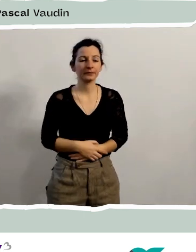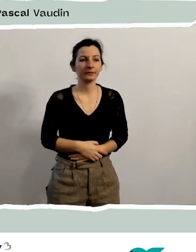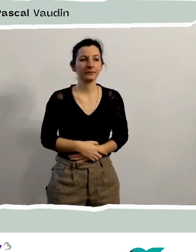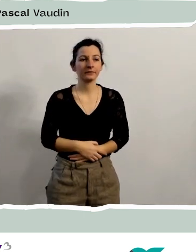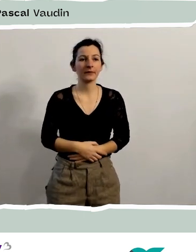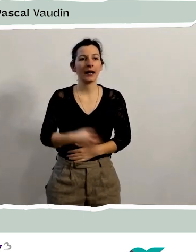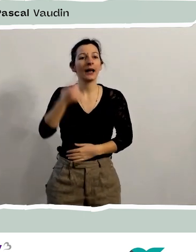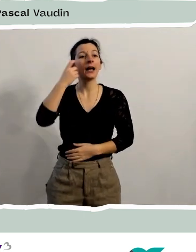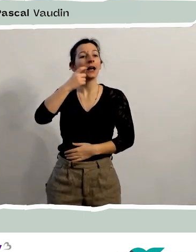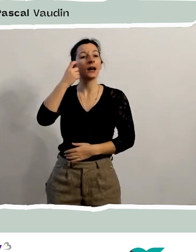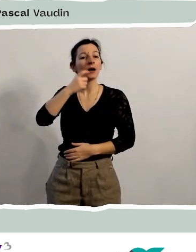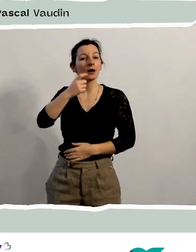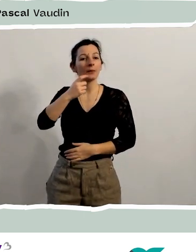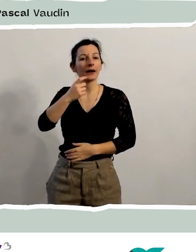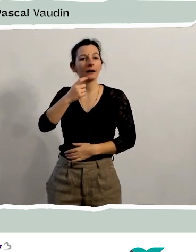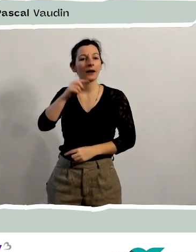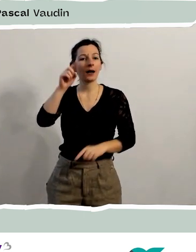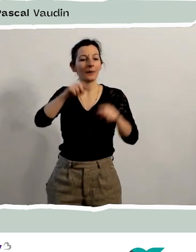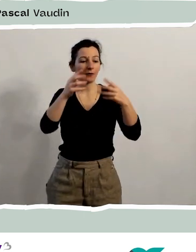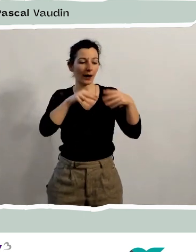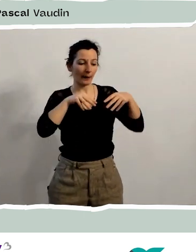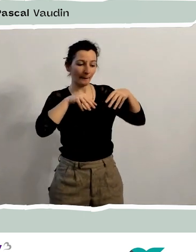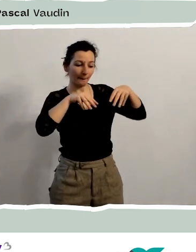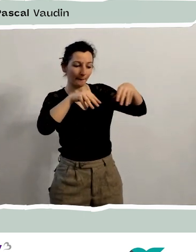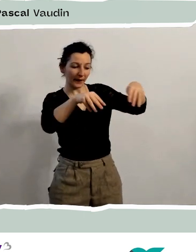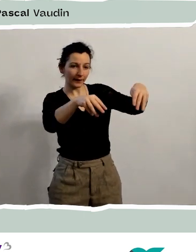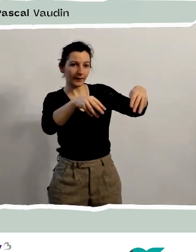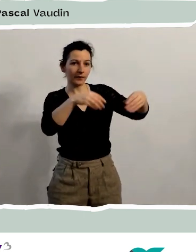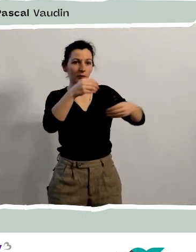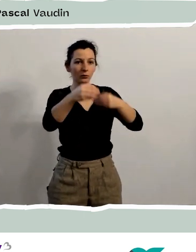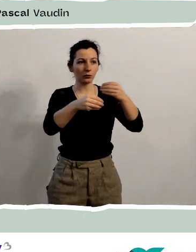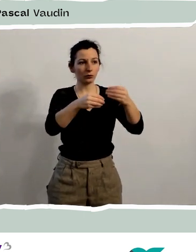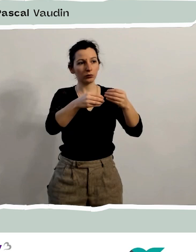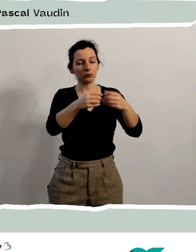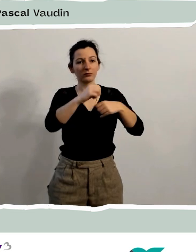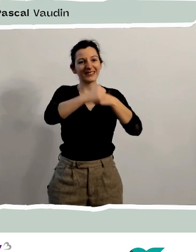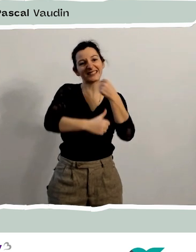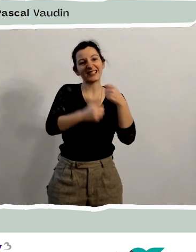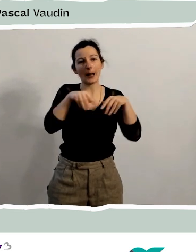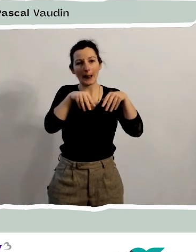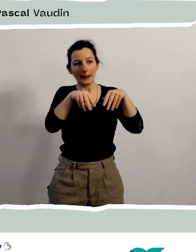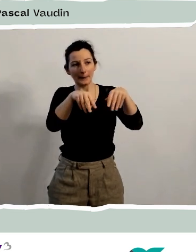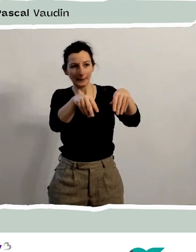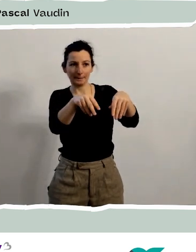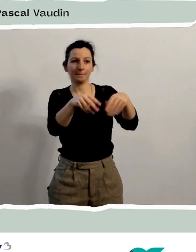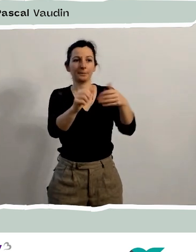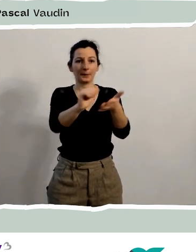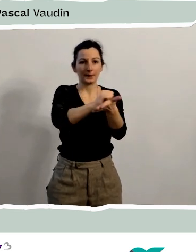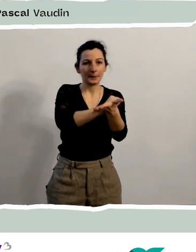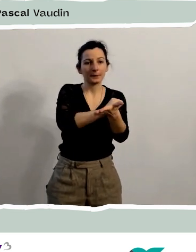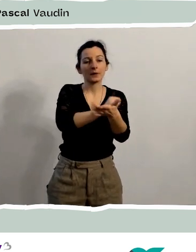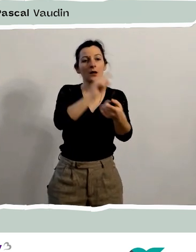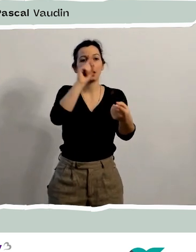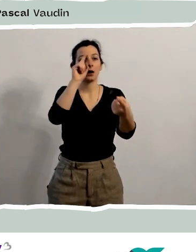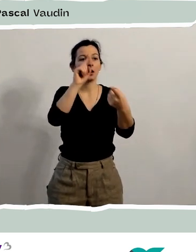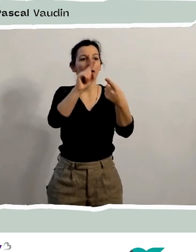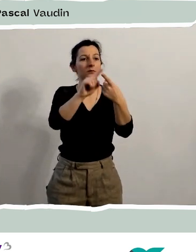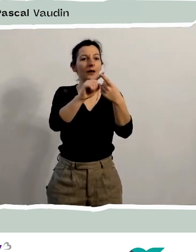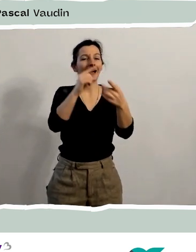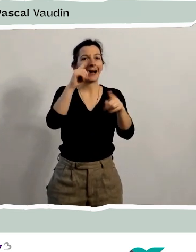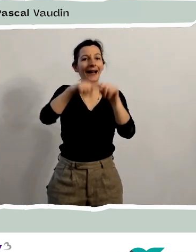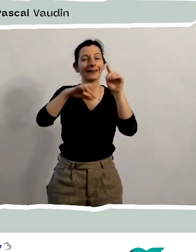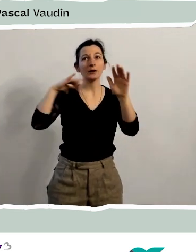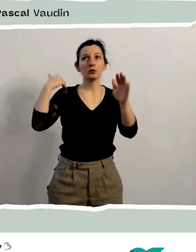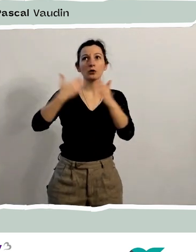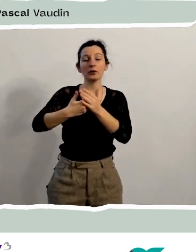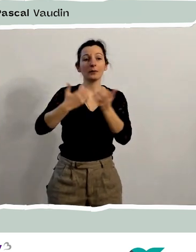Vous voyez qu'on voit certains pesticides et certains métabolites de pesticides qui sont interdits depuis très